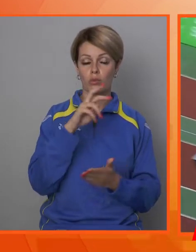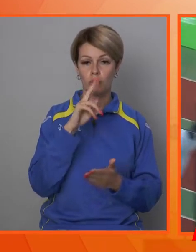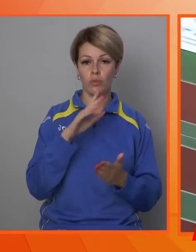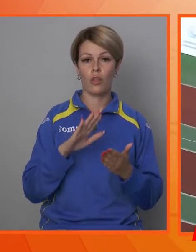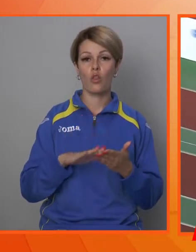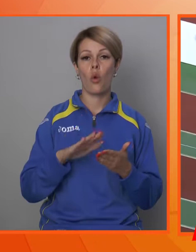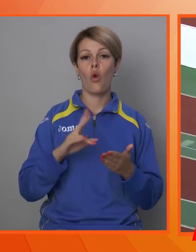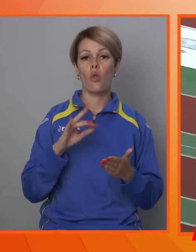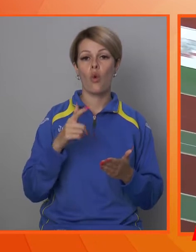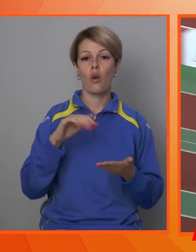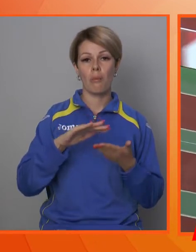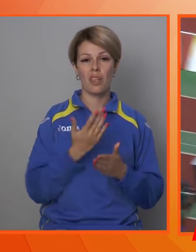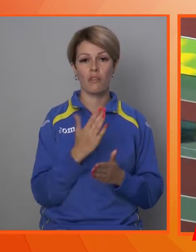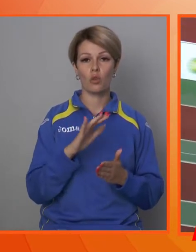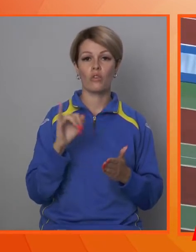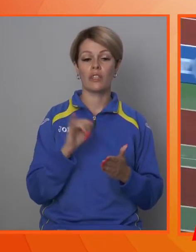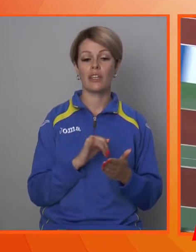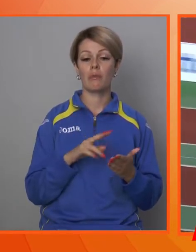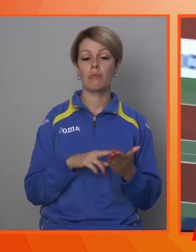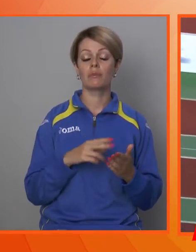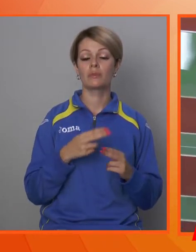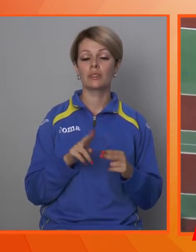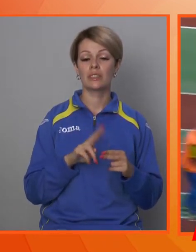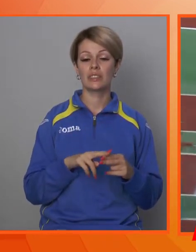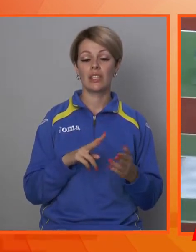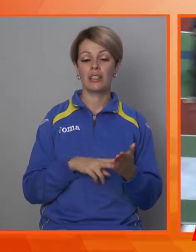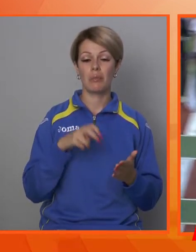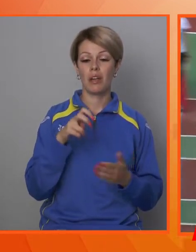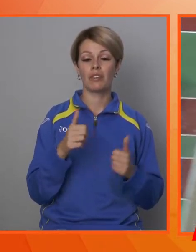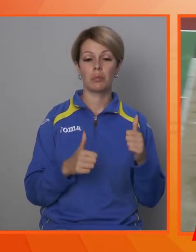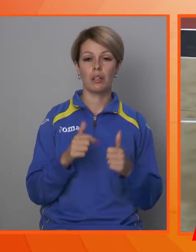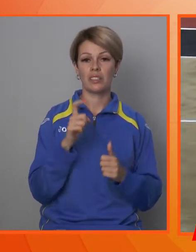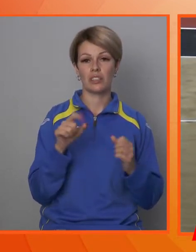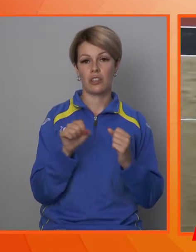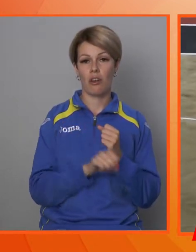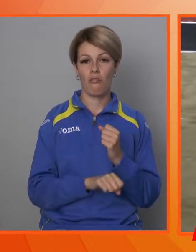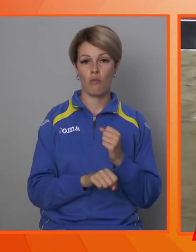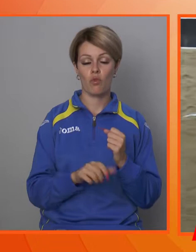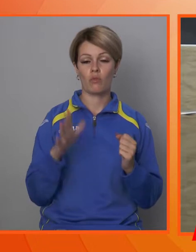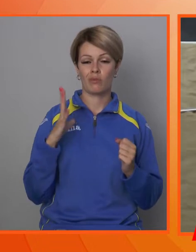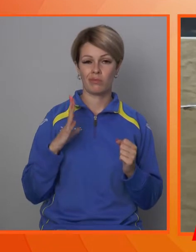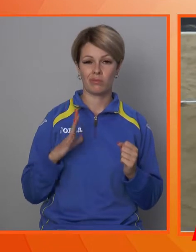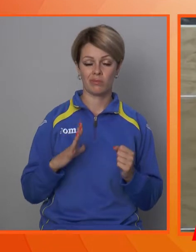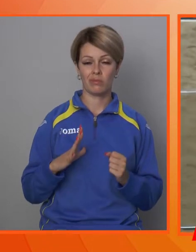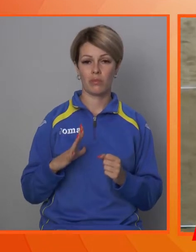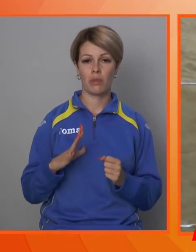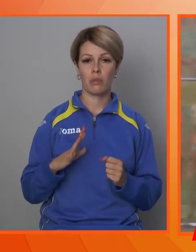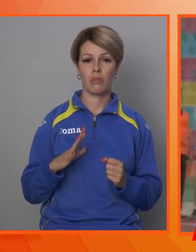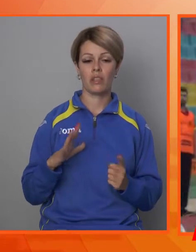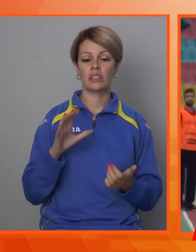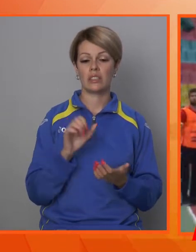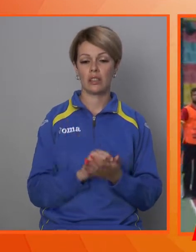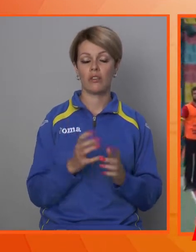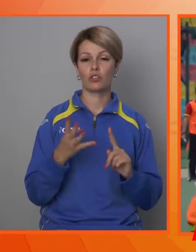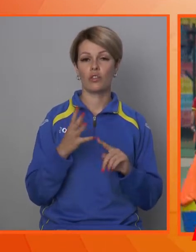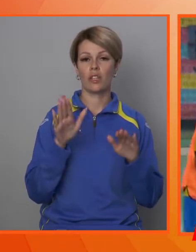підвернув ногу і пригав всі змагання з травмою, як кажуть, зціпивши зуби, терпів, зайняв